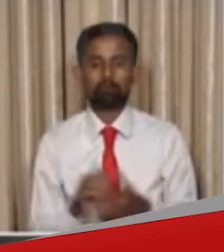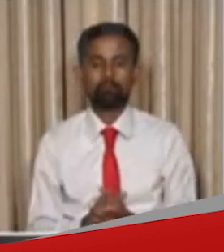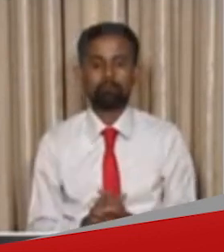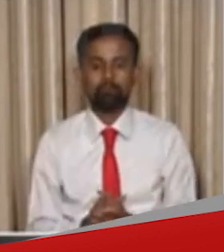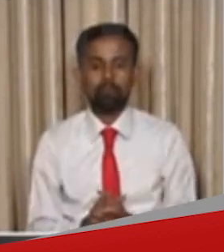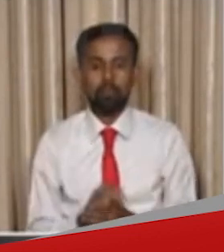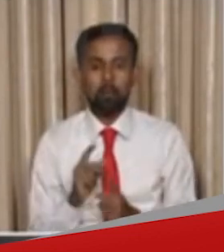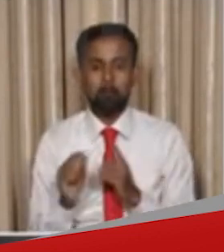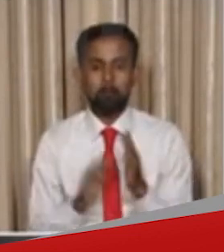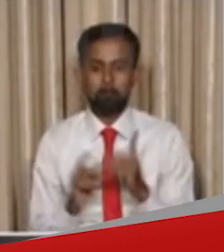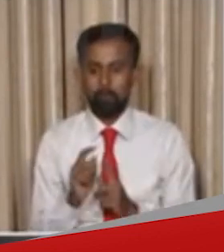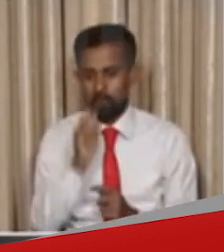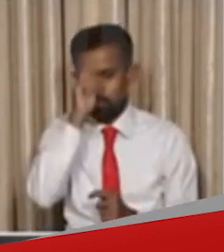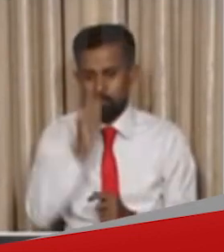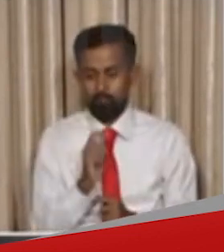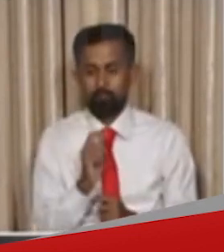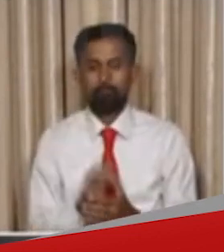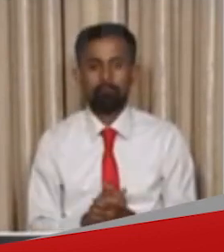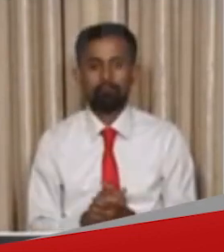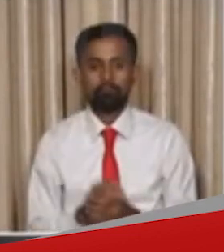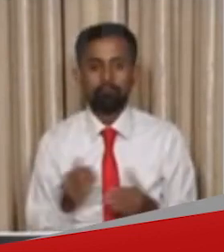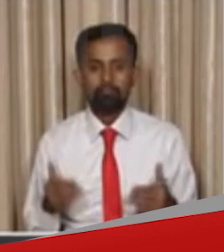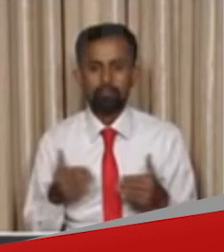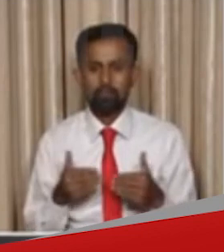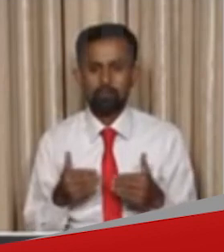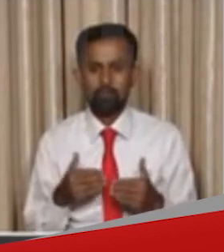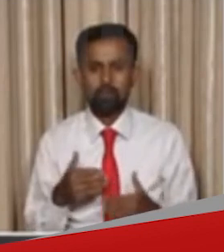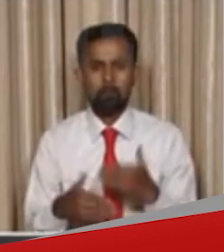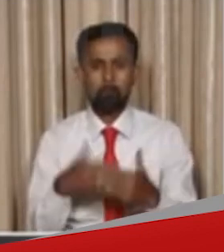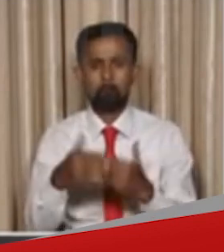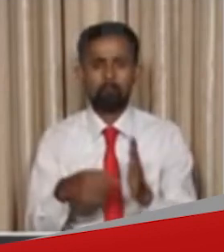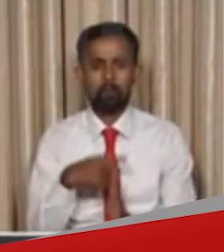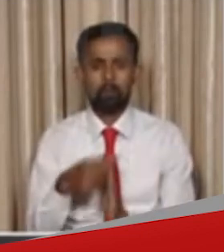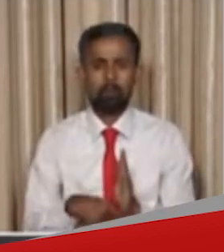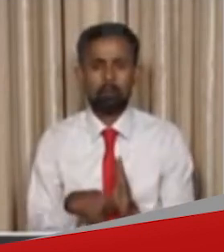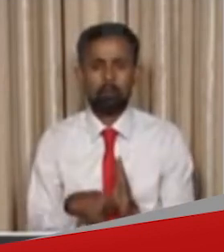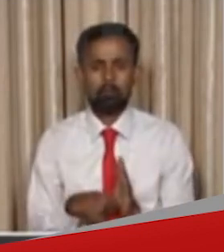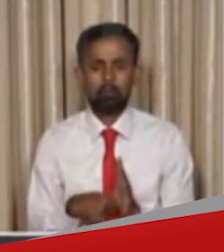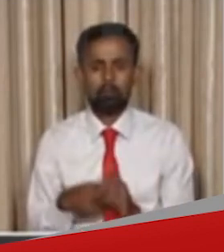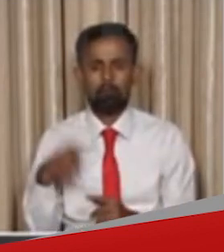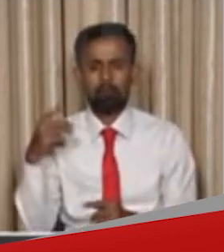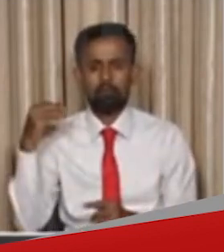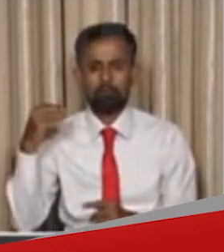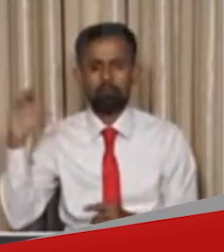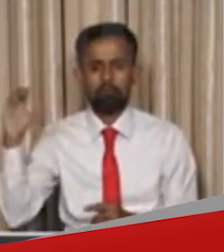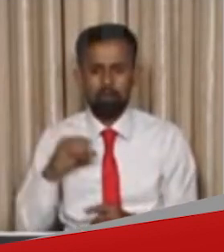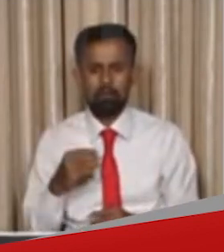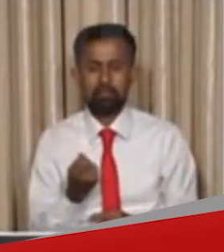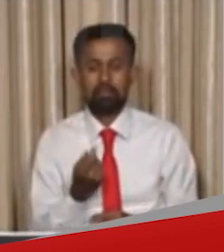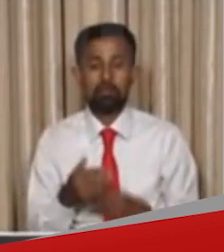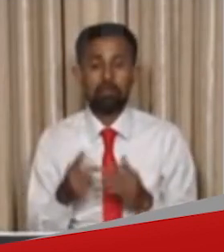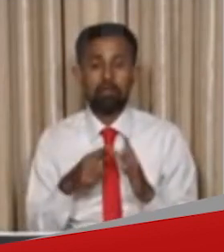ගරු මූලාසනයේ මන්ත්‍රීතුමනි, දැන් අපි මේ දුවන්නේ මේ රට මේ වෙනකොට අපි අනුන්ගේ සල්ලිවලින් දුවන්නේ